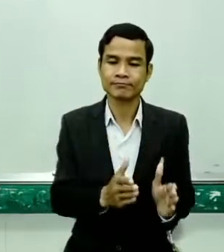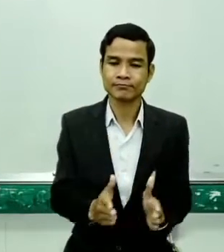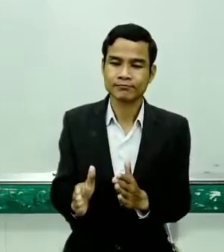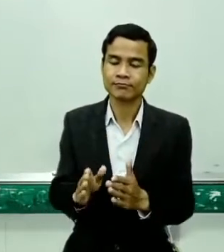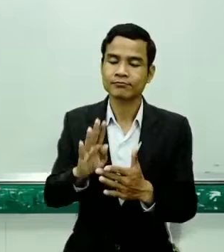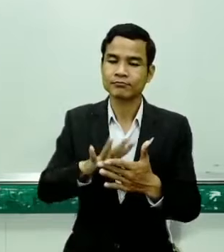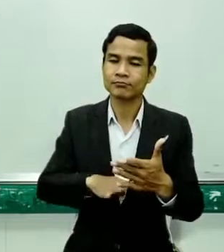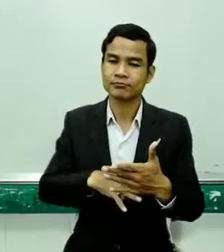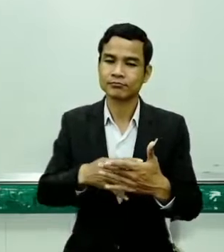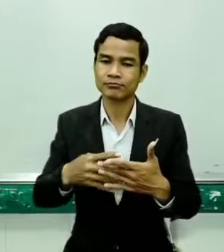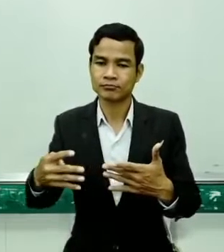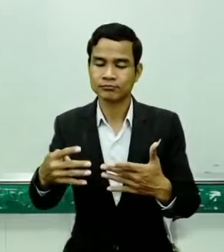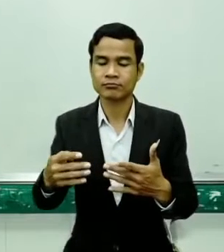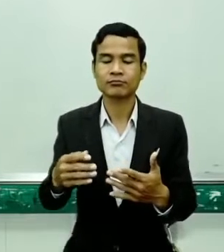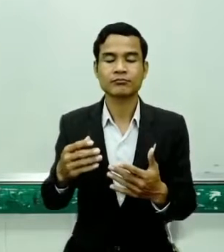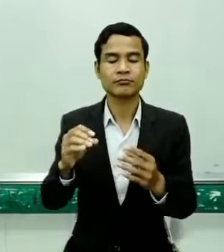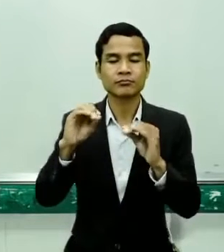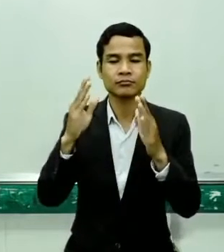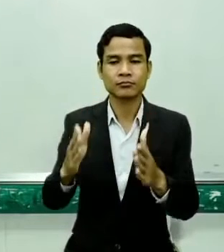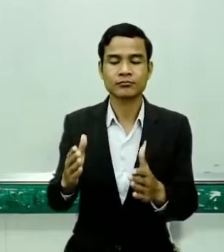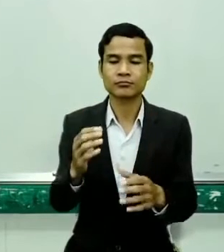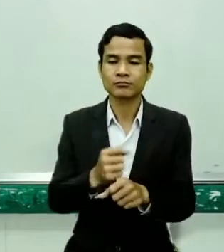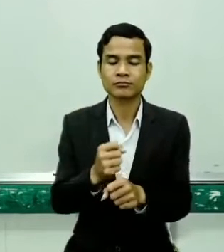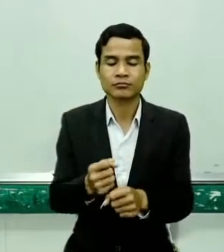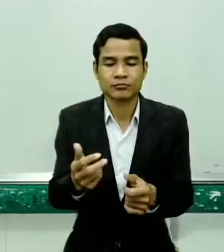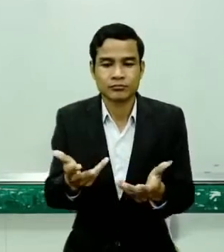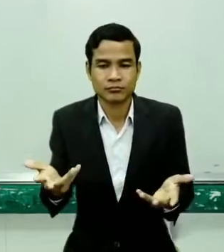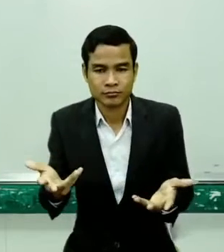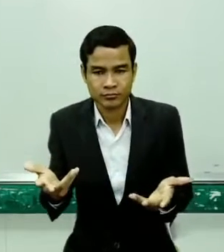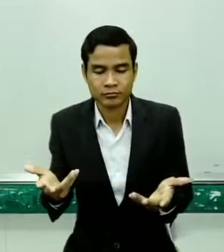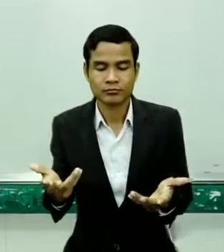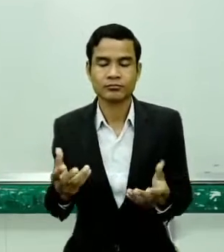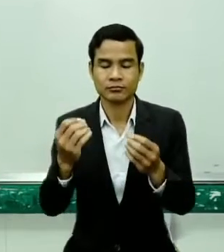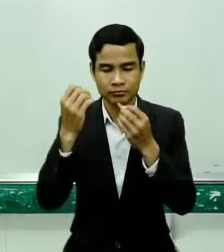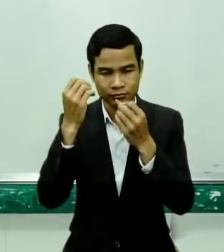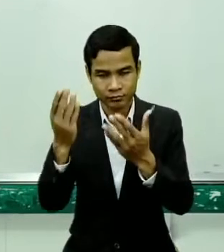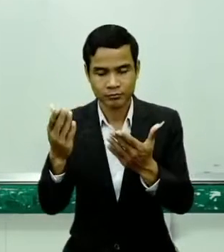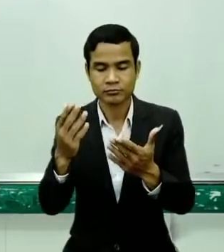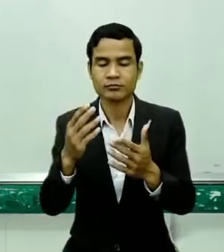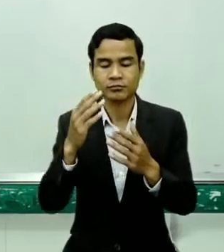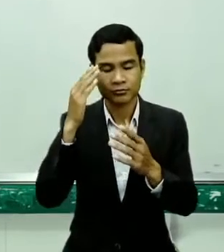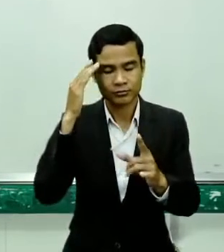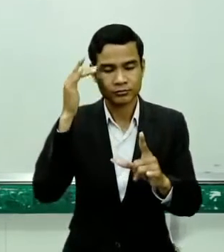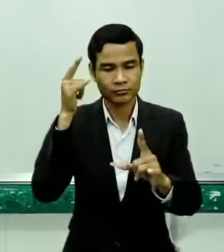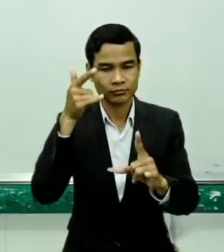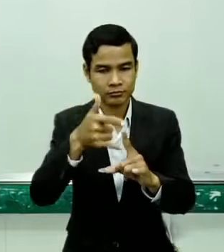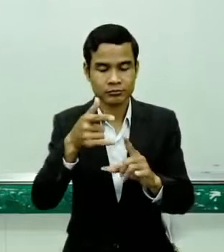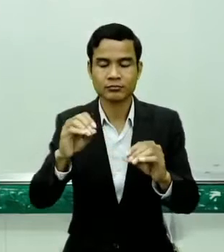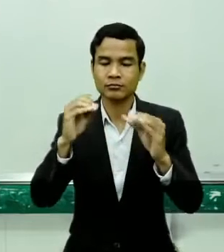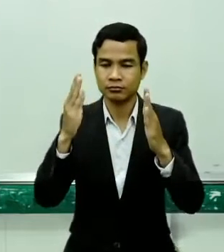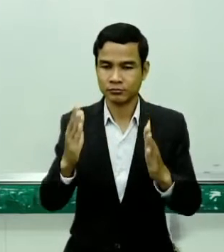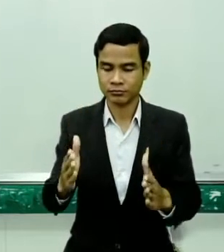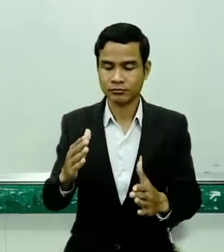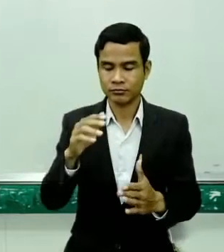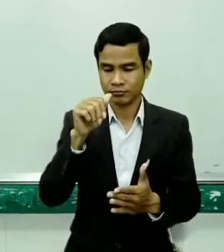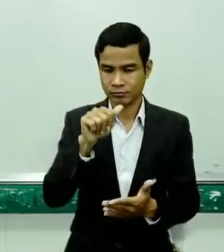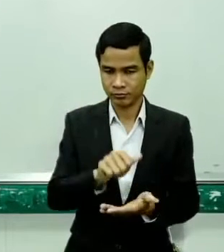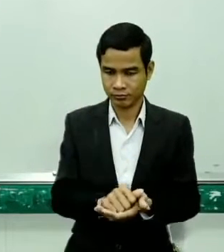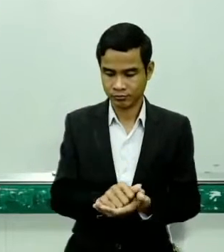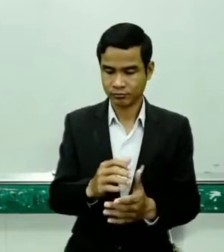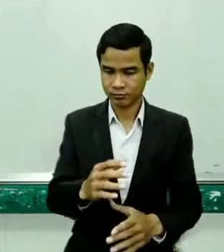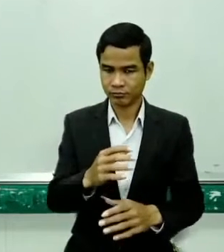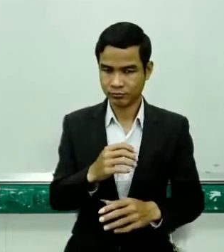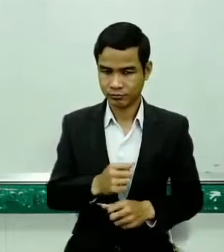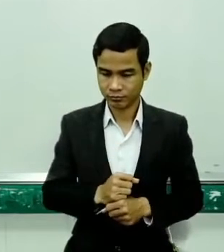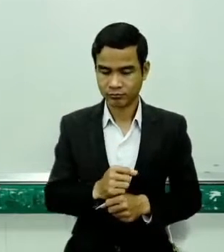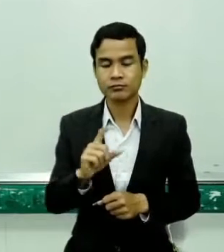chom phèn cá hay nè cừu bàn thơ định đấy khá là đàm bay ai bầm non rồi bọn nè cừu bàn xâm rạch cứ